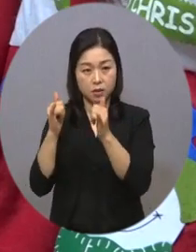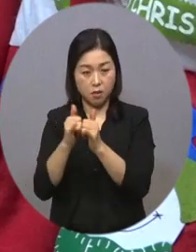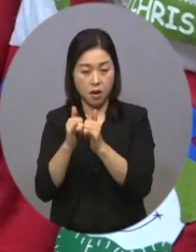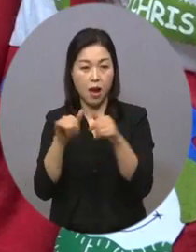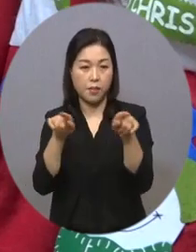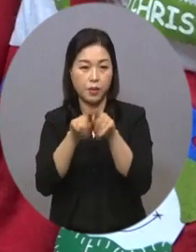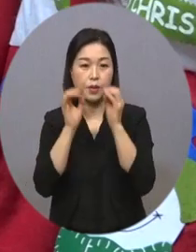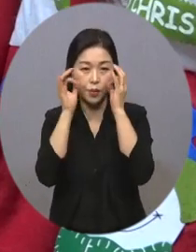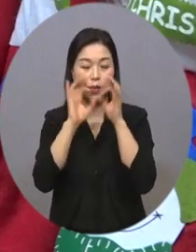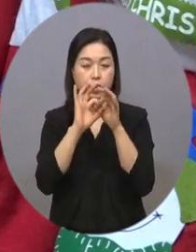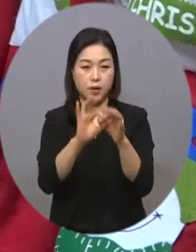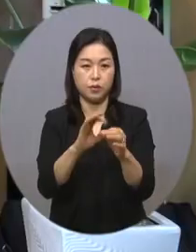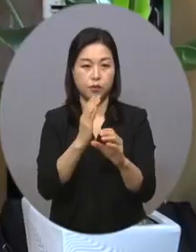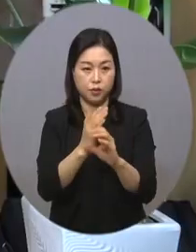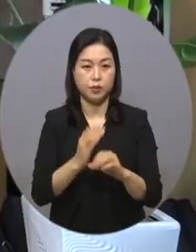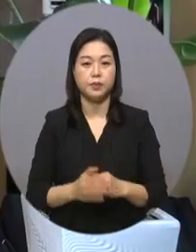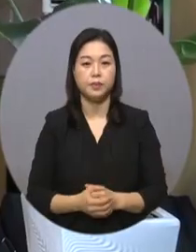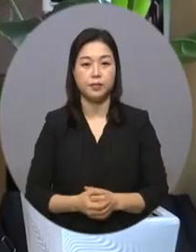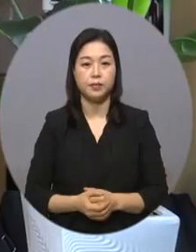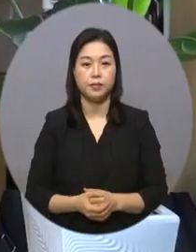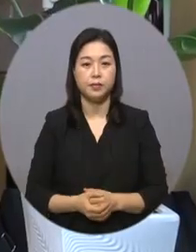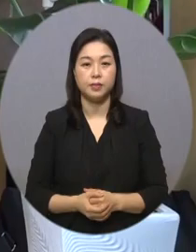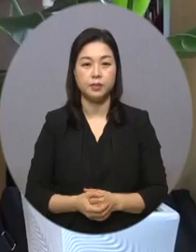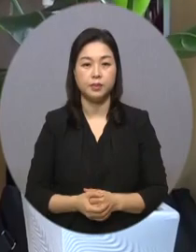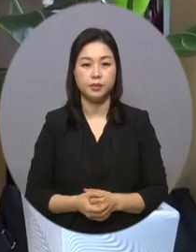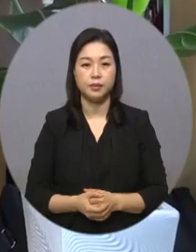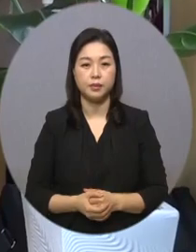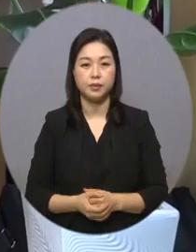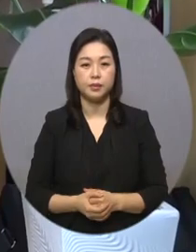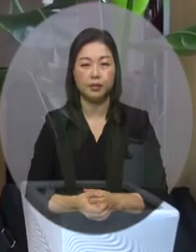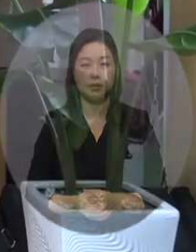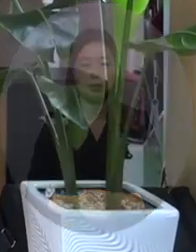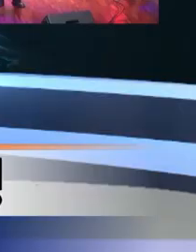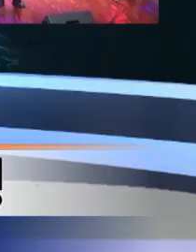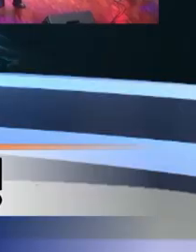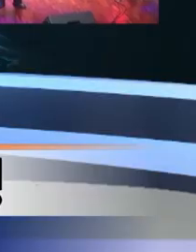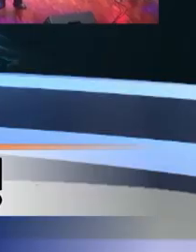노력은 계속되고 있습니다. 복지TV 경기방송 정선입니다.